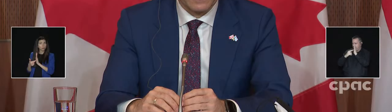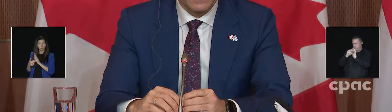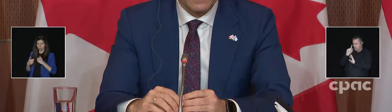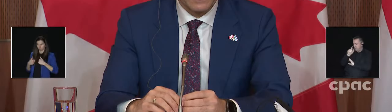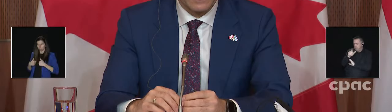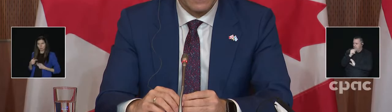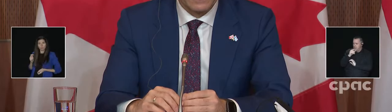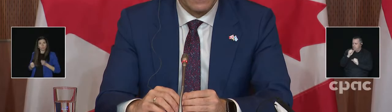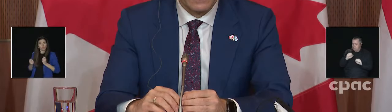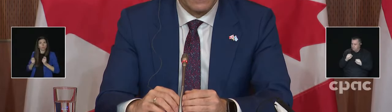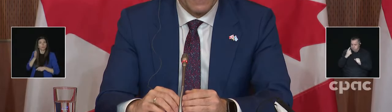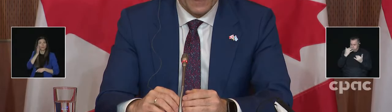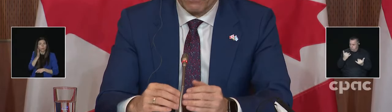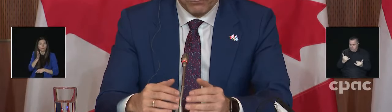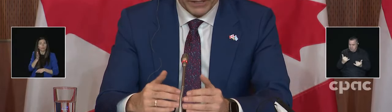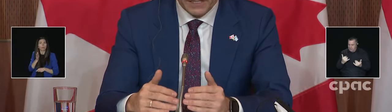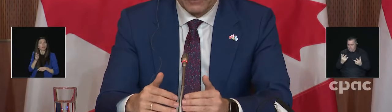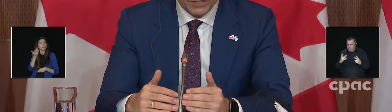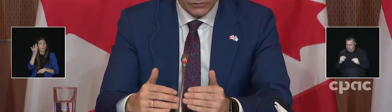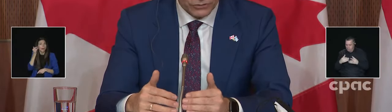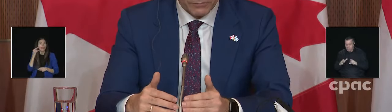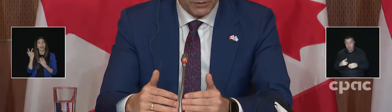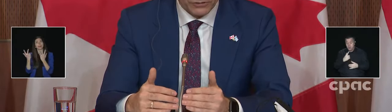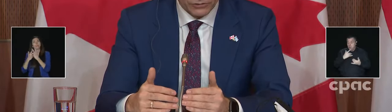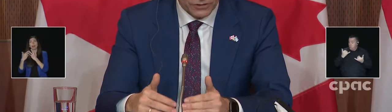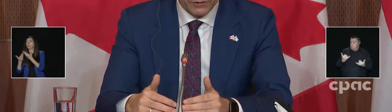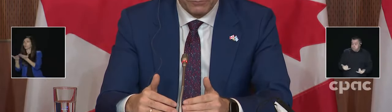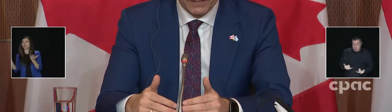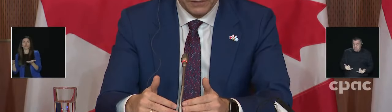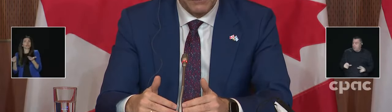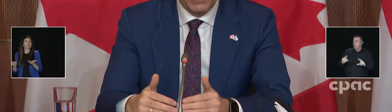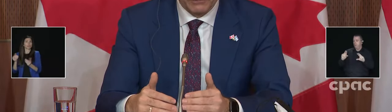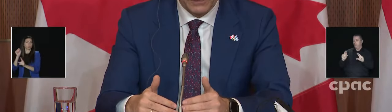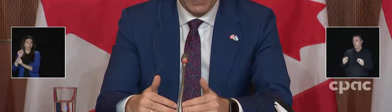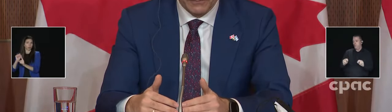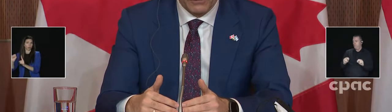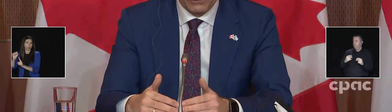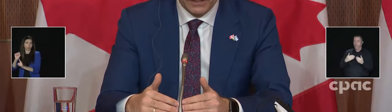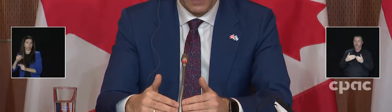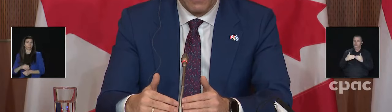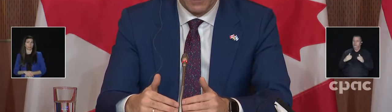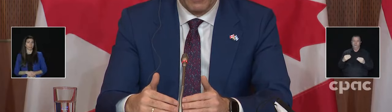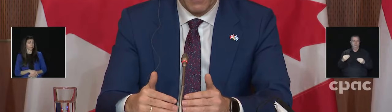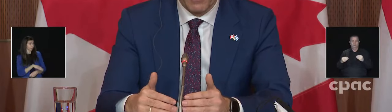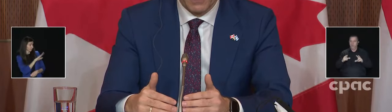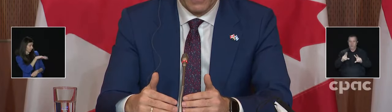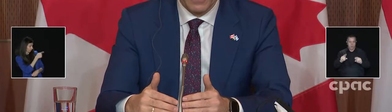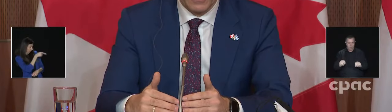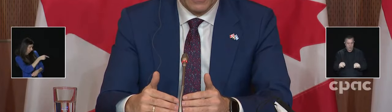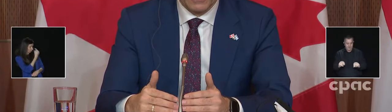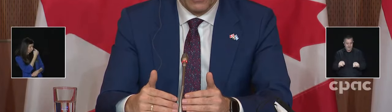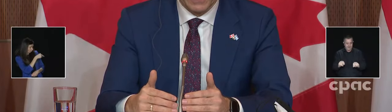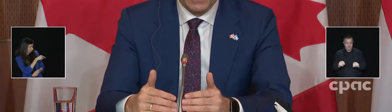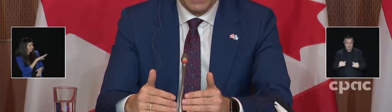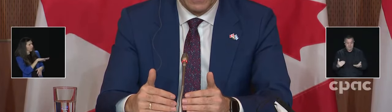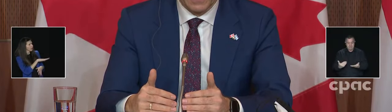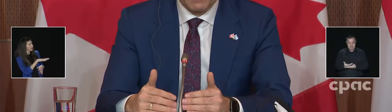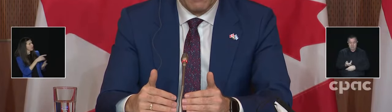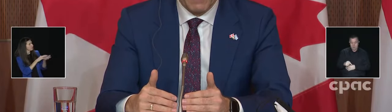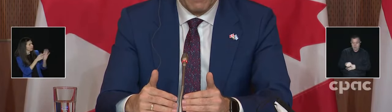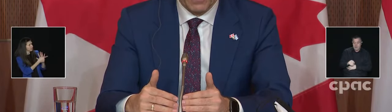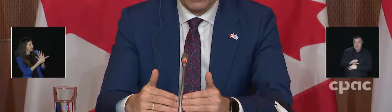Donc c'est pas une possibilité pour le moment, là. Présentement, ce n'est pas ce qui va se passer, parce que présentement, on est vraiment probablement au